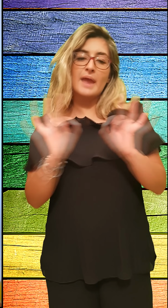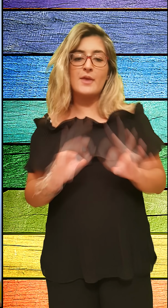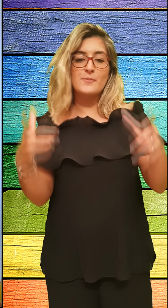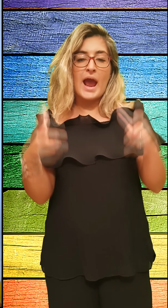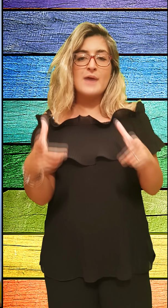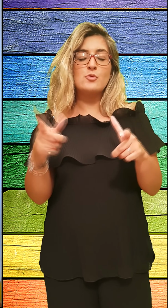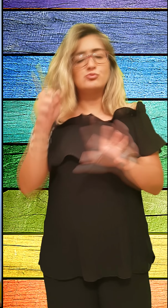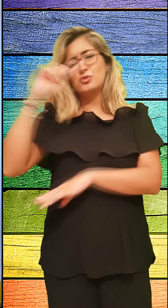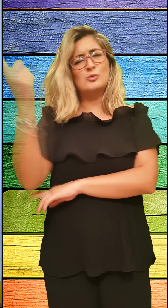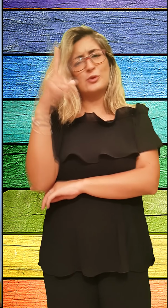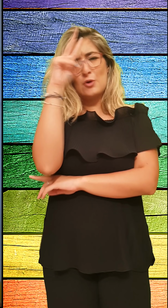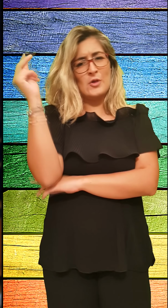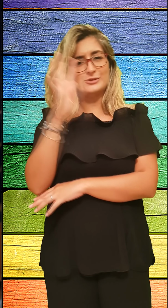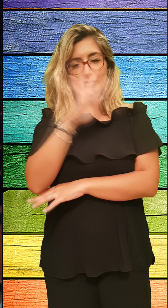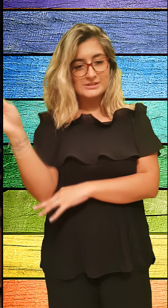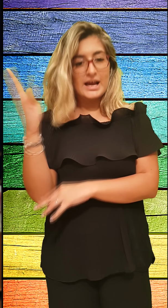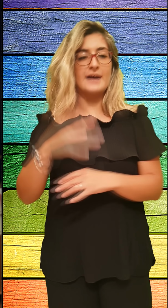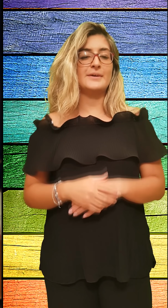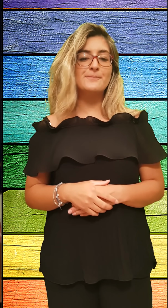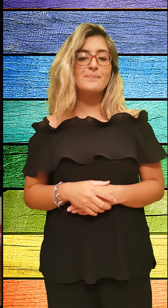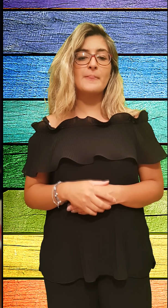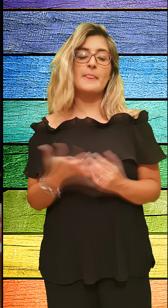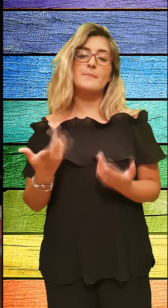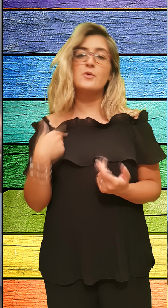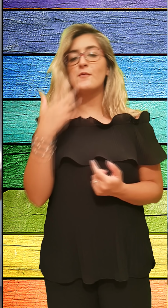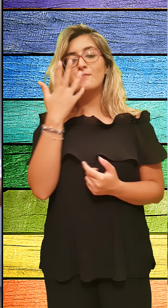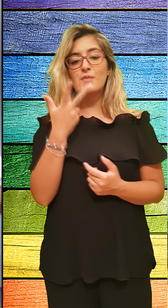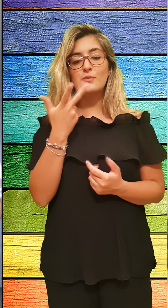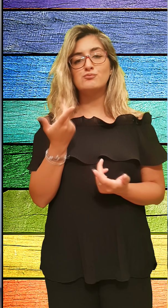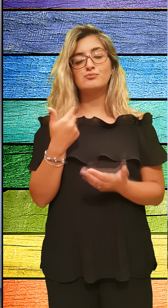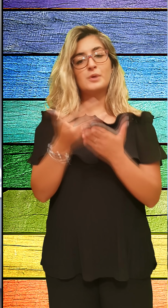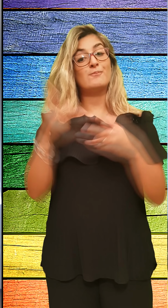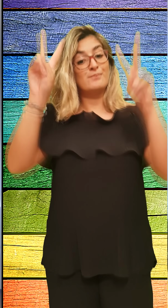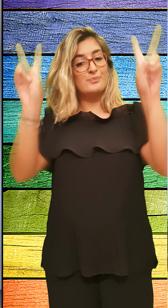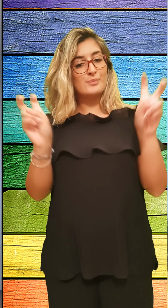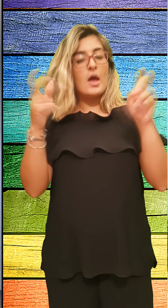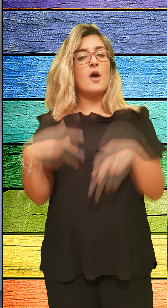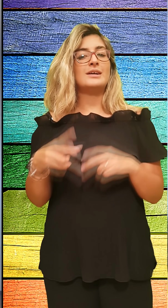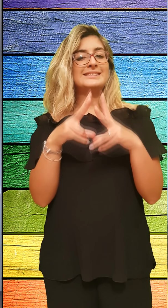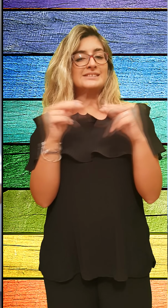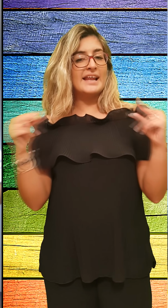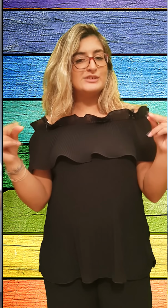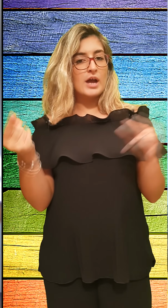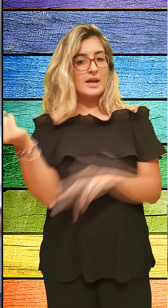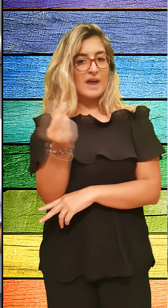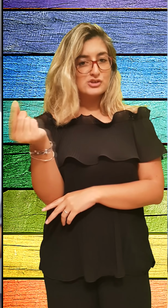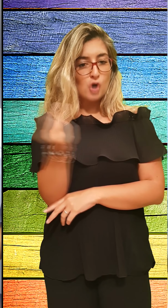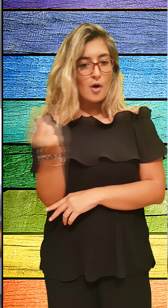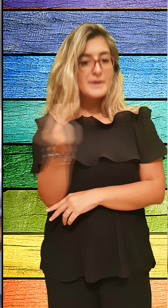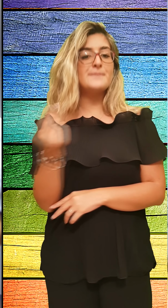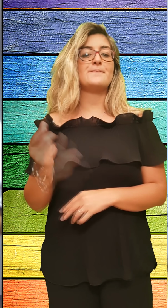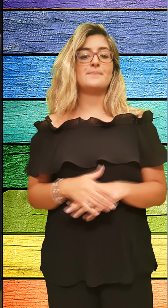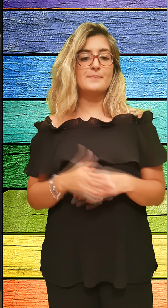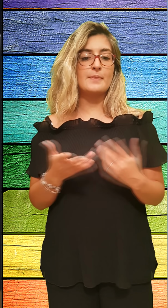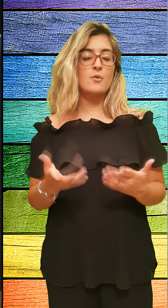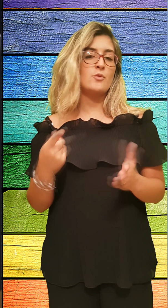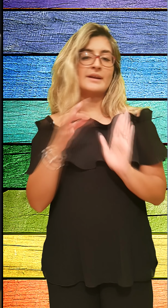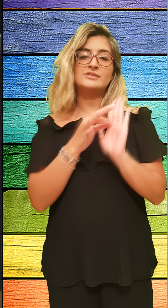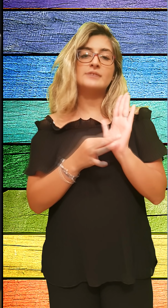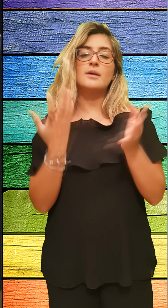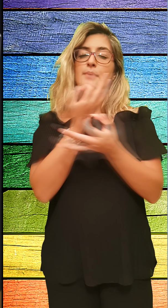ricettina conosciutissima in Toscana, ma credo in tutta l'Italia, che sono i fagioli con le salsicce.